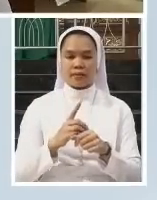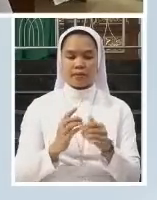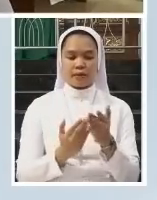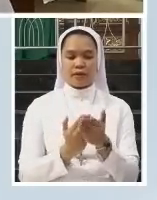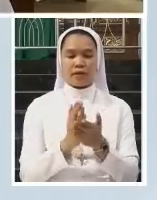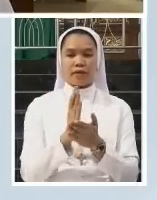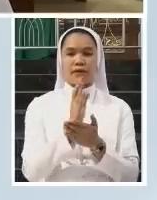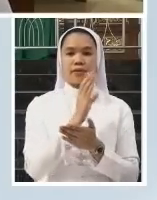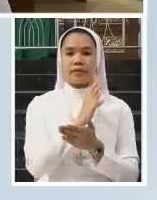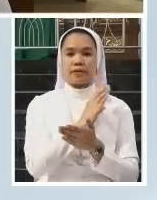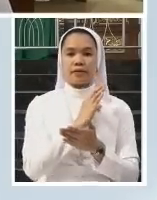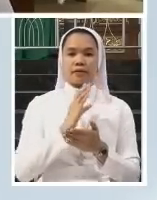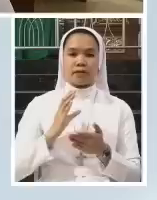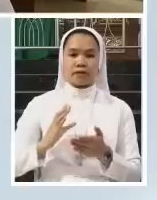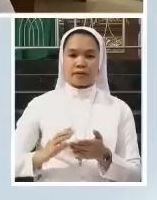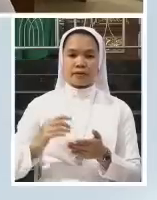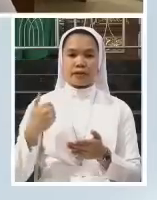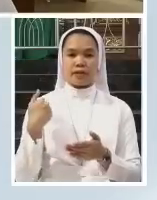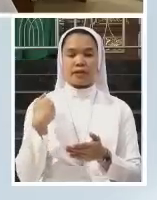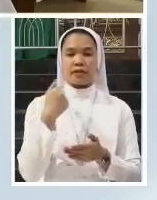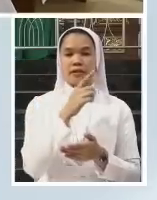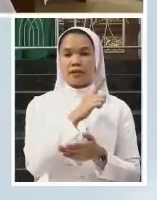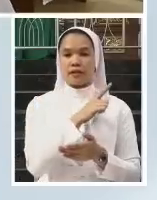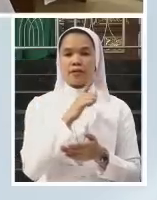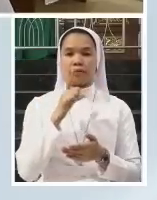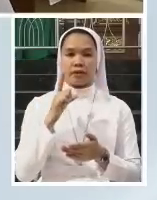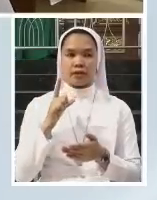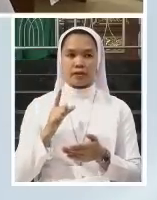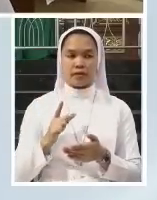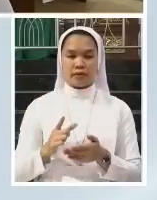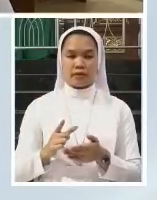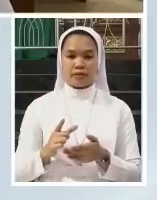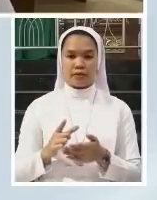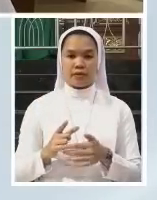kay Kristo na sa mong